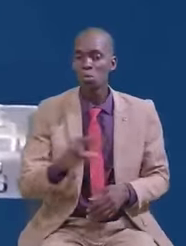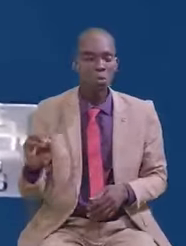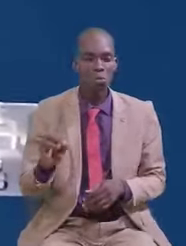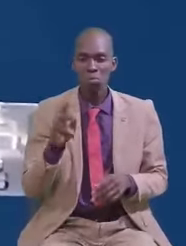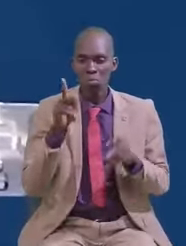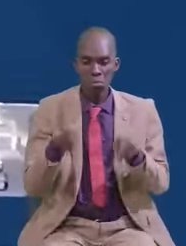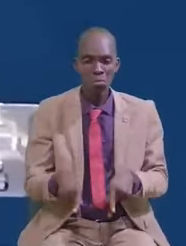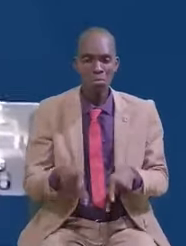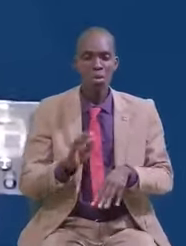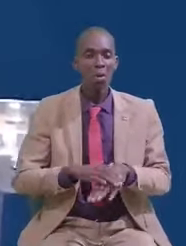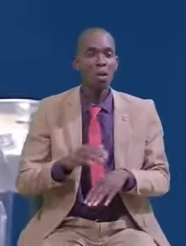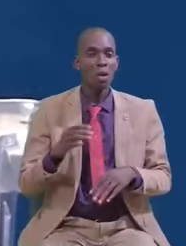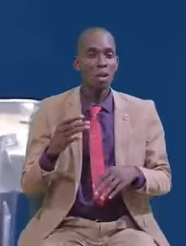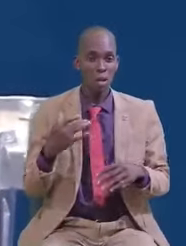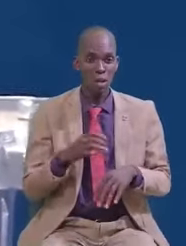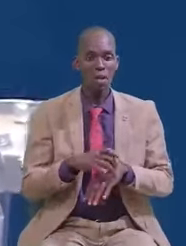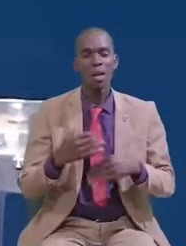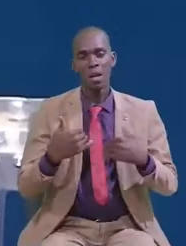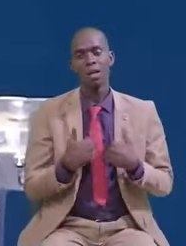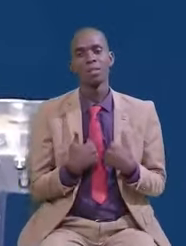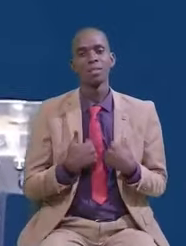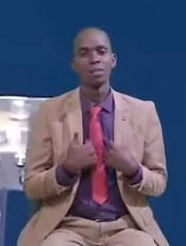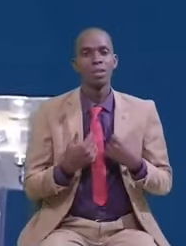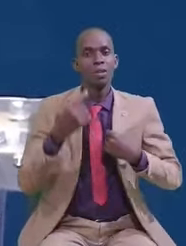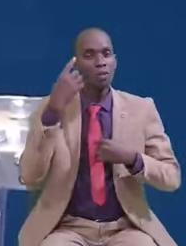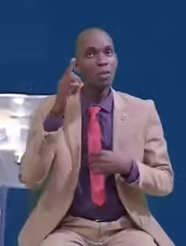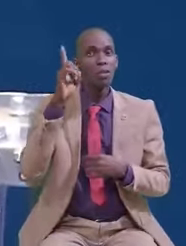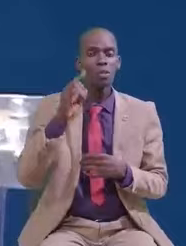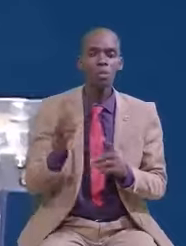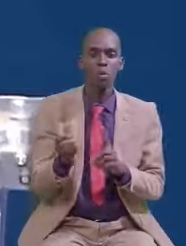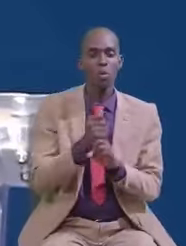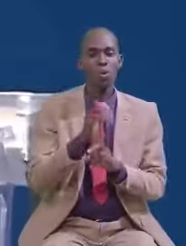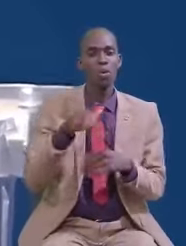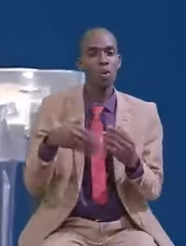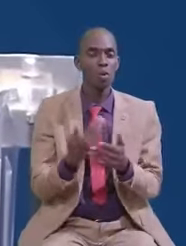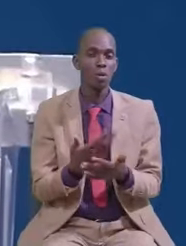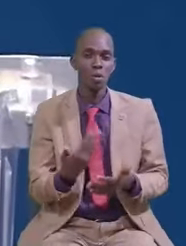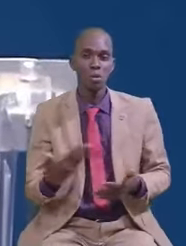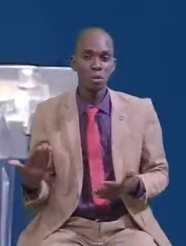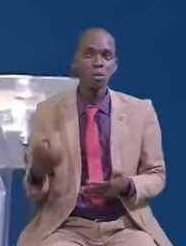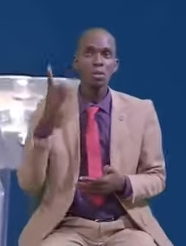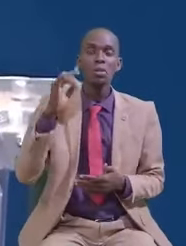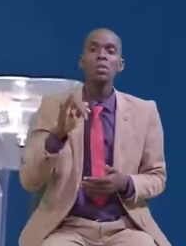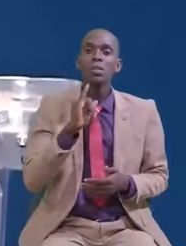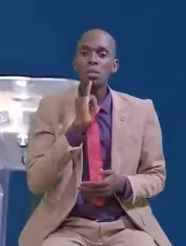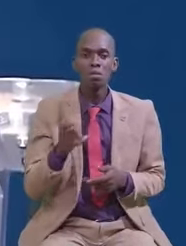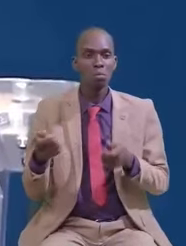la puissance que personne n'a sur terre. Il soutient tout. Il soutient la terre.